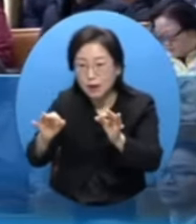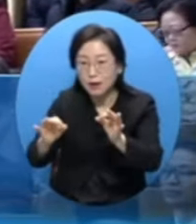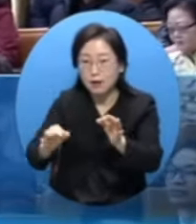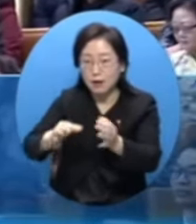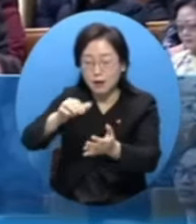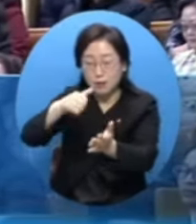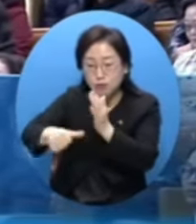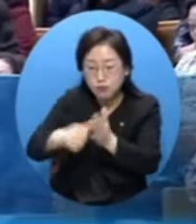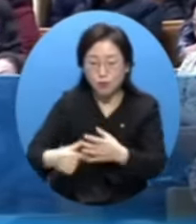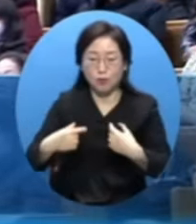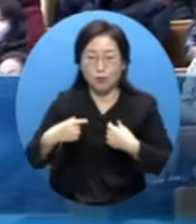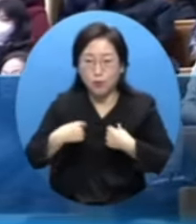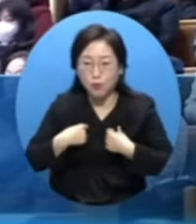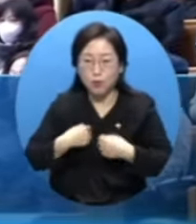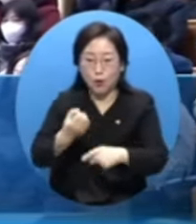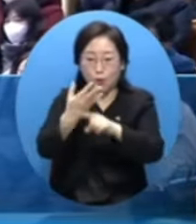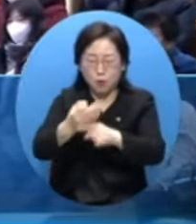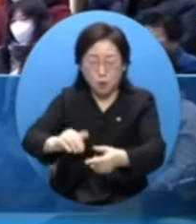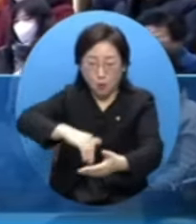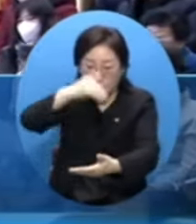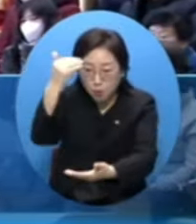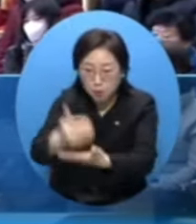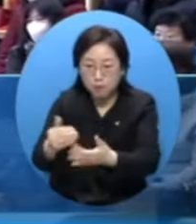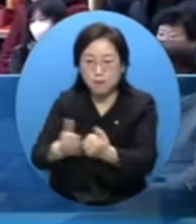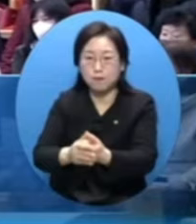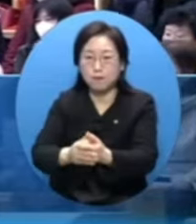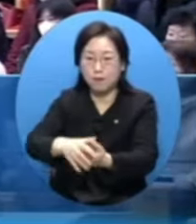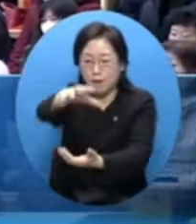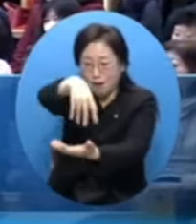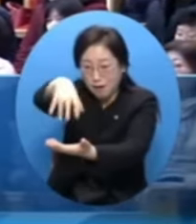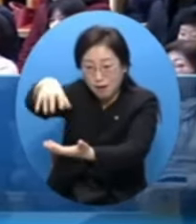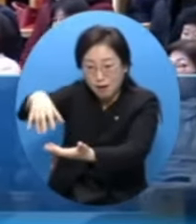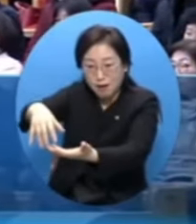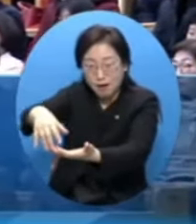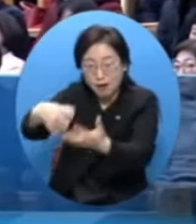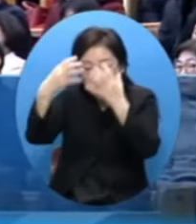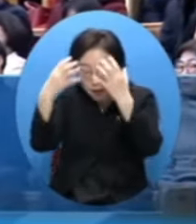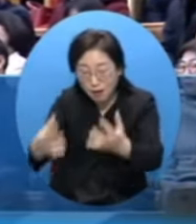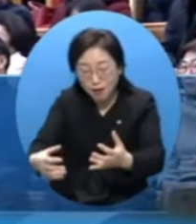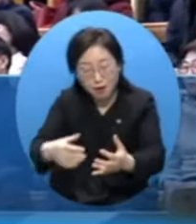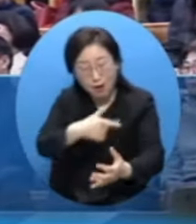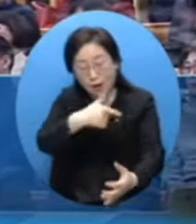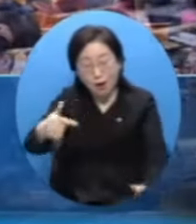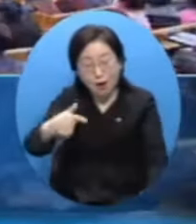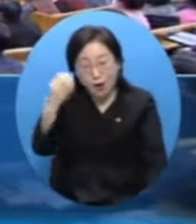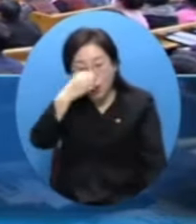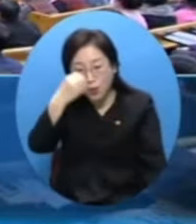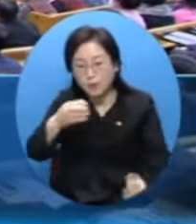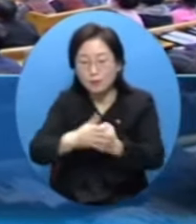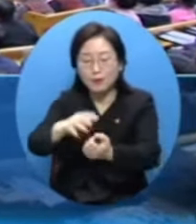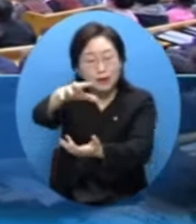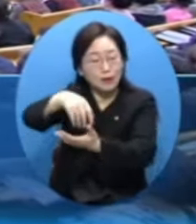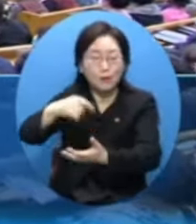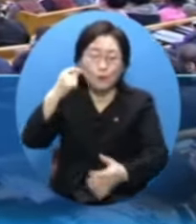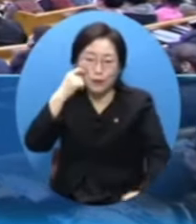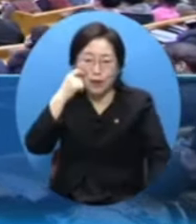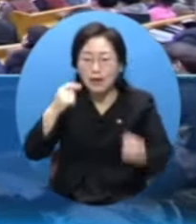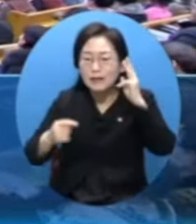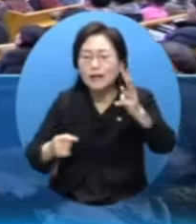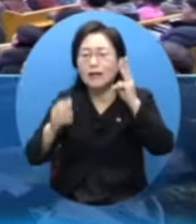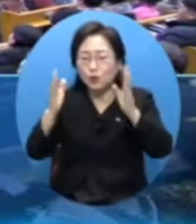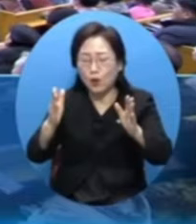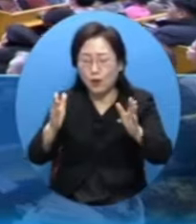재물과 의복과 보물이 많이 있으므로 각기 탈취하는데 그 물건이 너무 많아 능히 가져갈 수 없을 만큼 많으므로 사흘